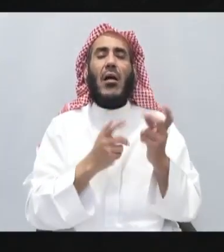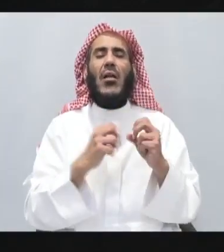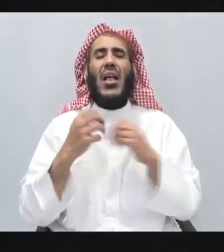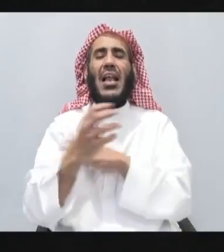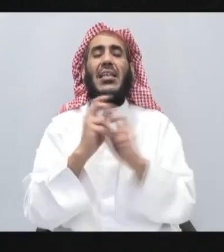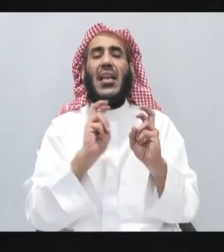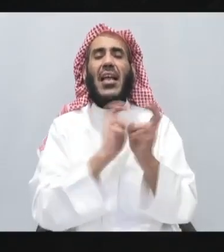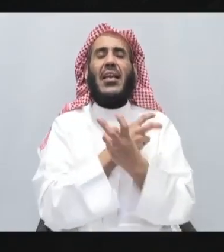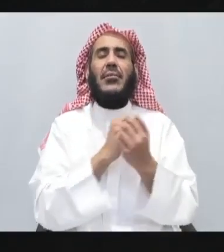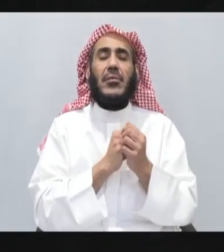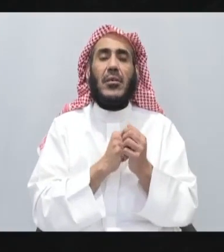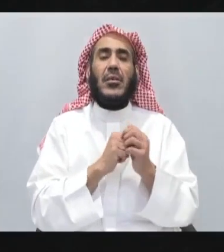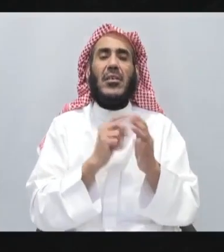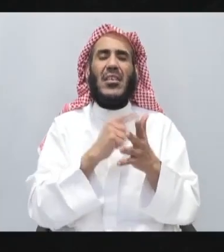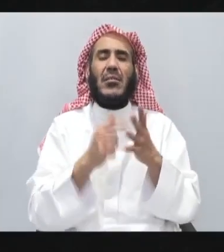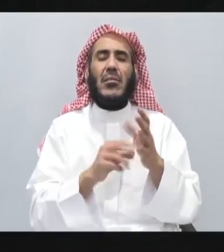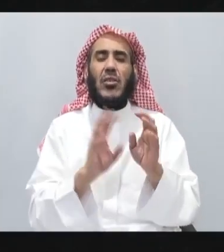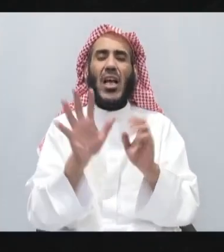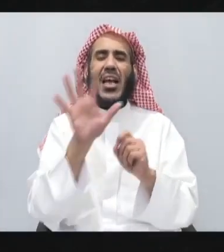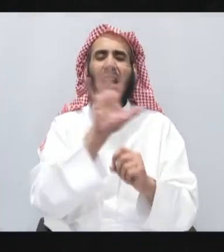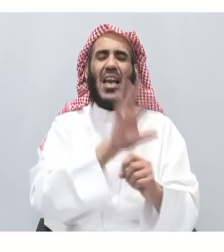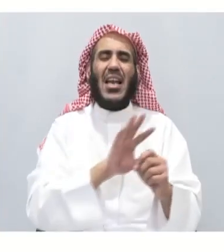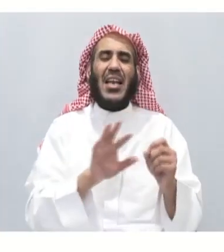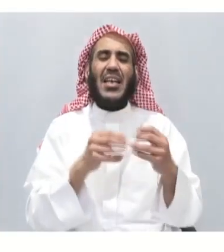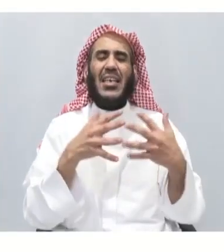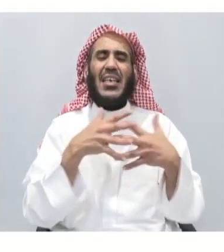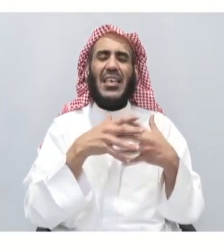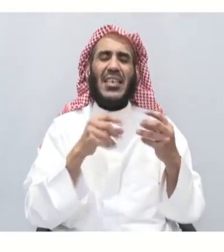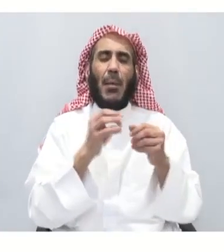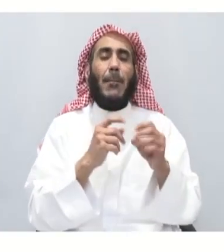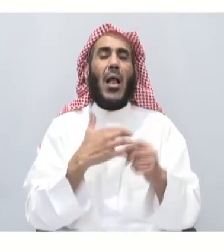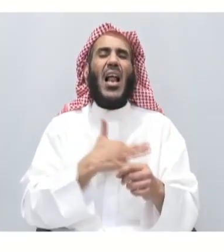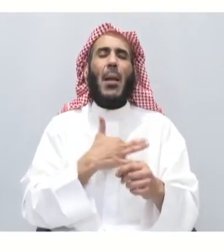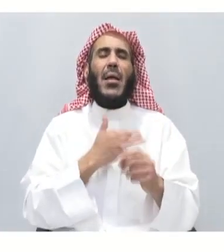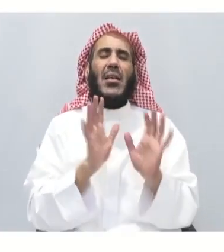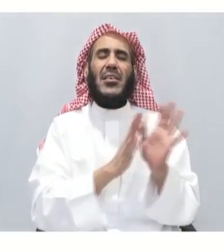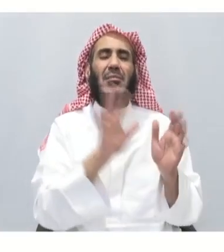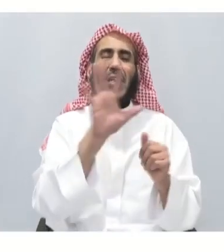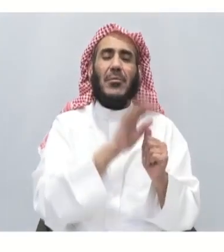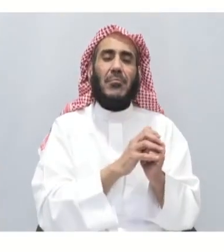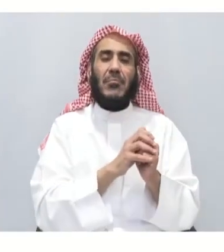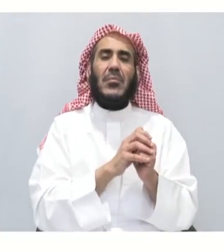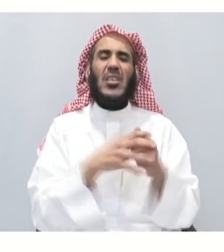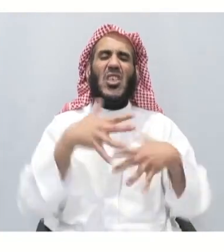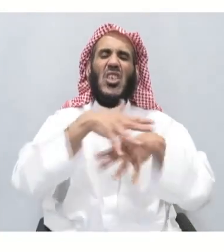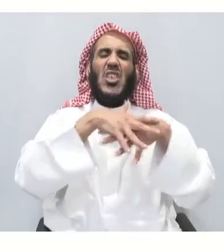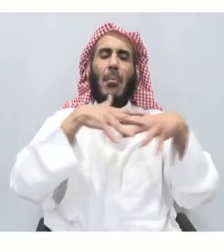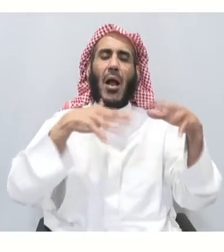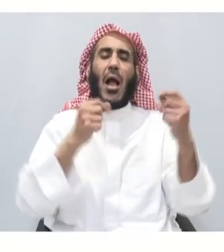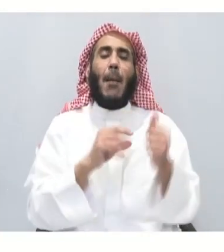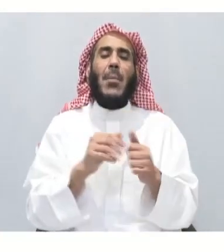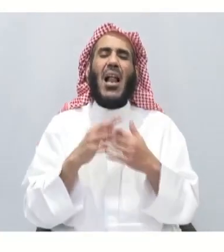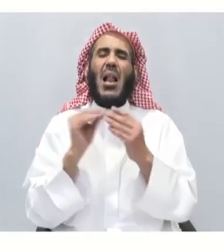الهيكليه نعم تترتب على شكل حزام القلبيه تكون على شكل شبكه بينما